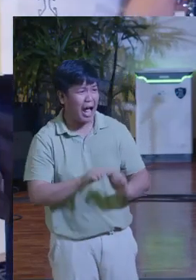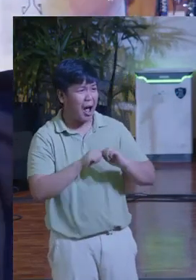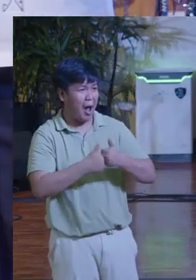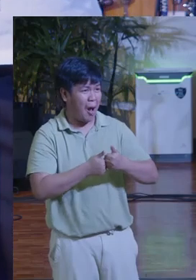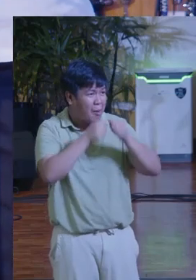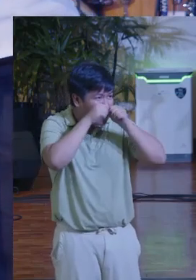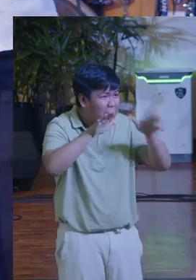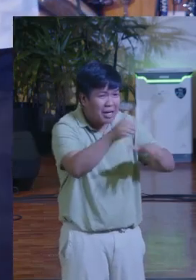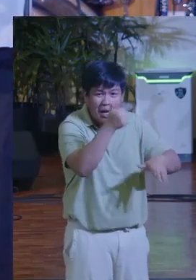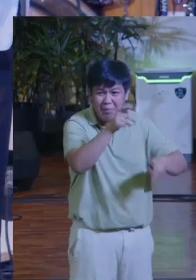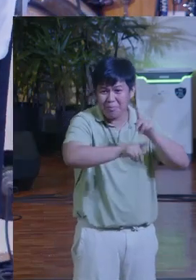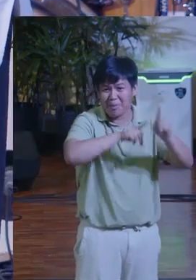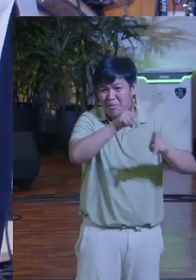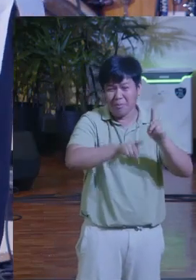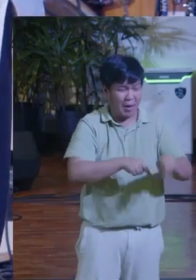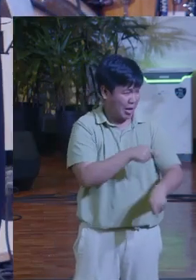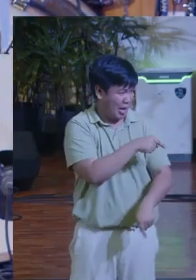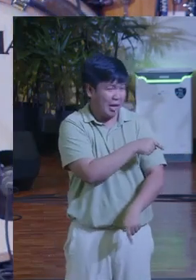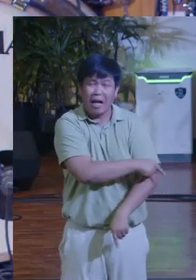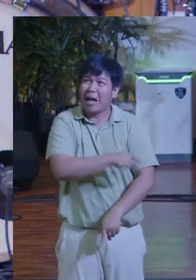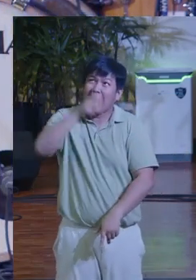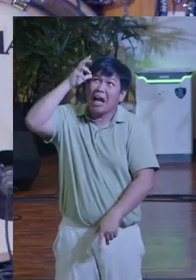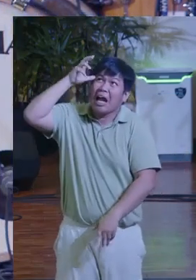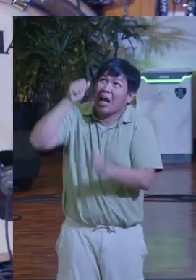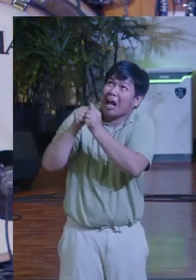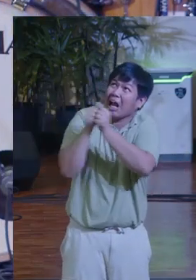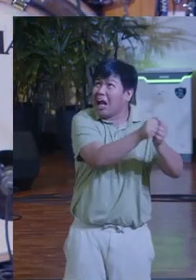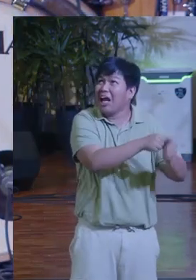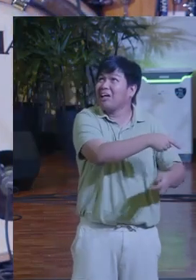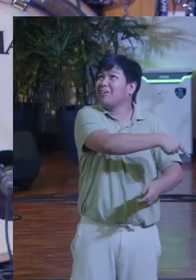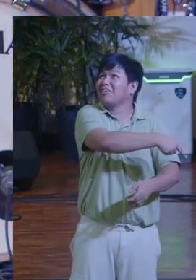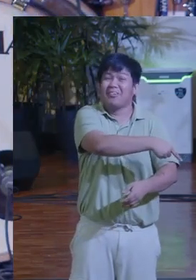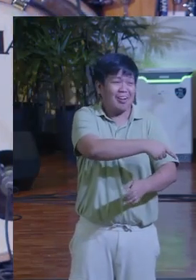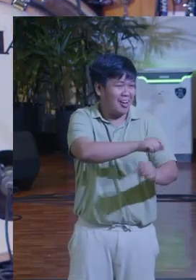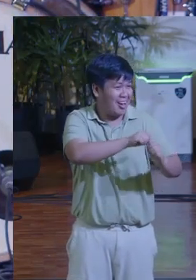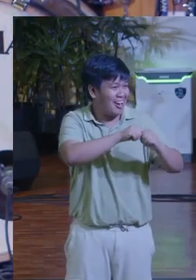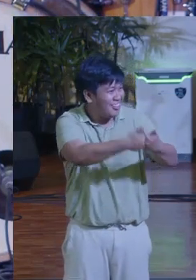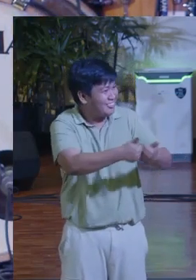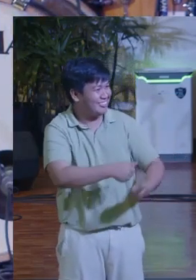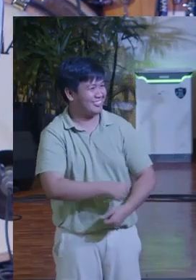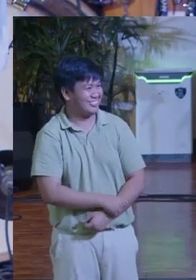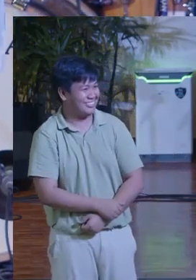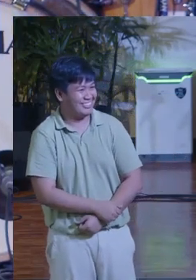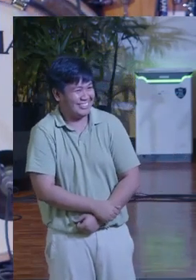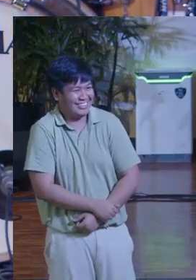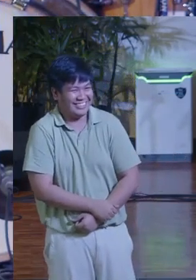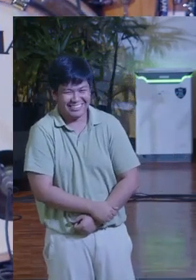sa iba? Parang kampo ng demonyo itong batang ito.